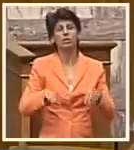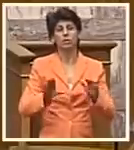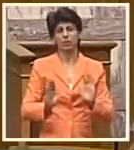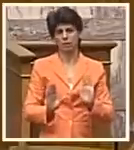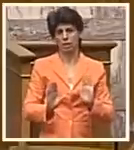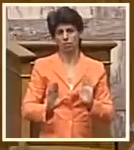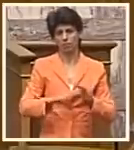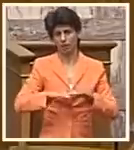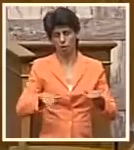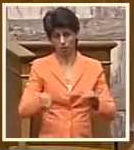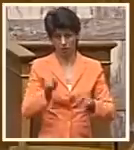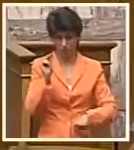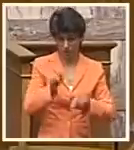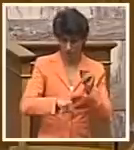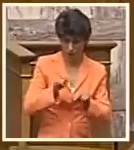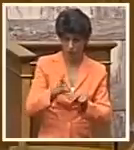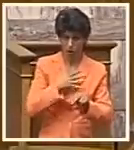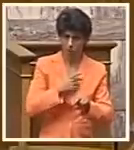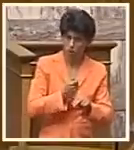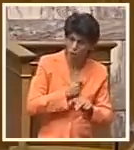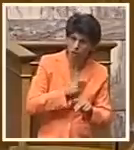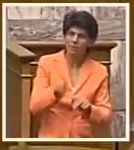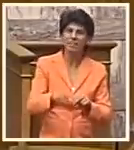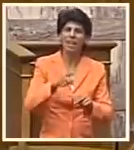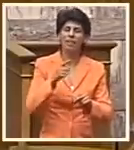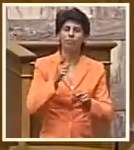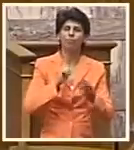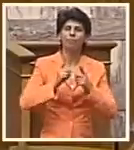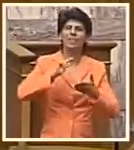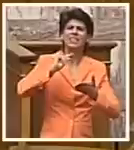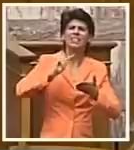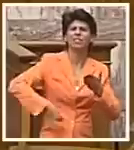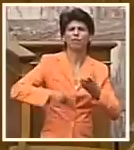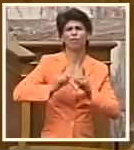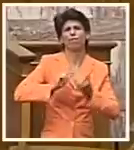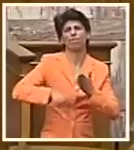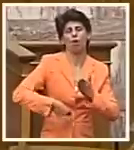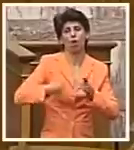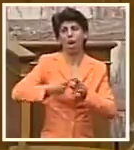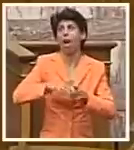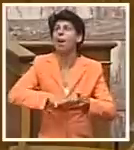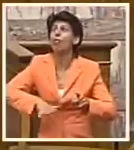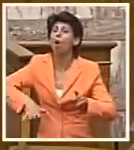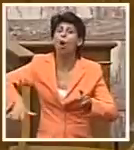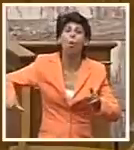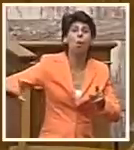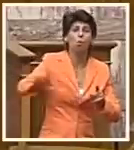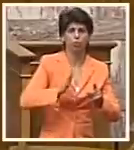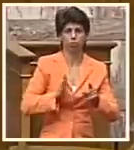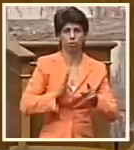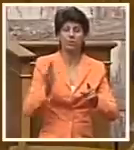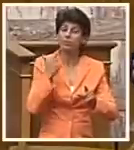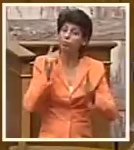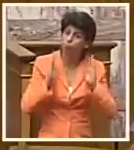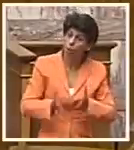ψήφος εμπιστοσύνης είναι ένα συμβόλαιο με τον ελληνικό λαό. Ένα συμβόλαιο για το τι μπορούμε να υποσχεθούμε, αλλά και το